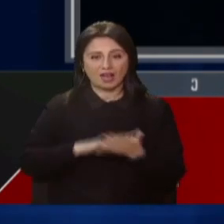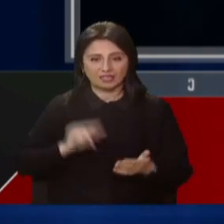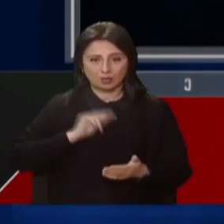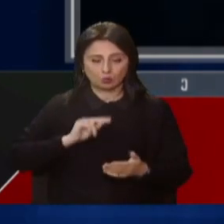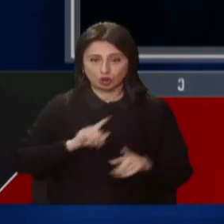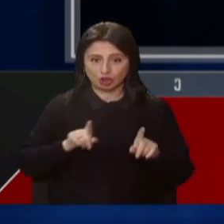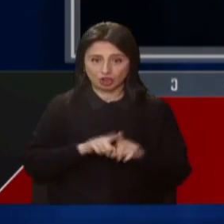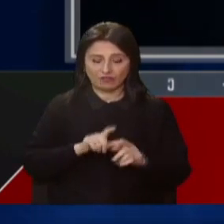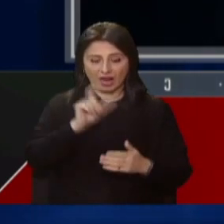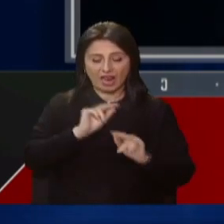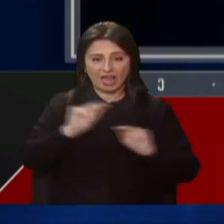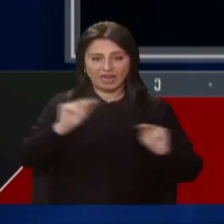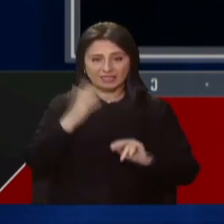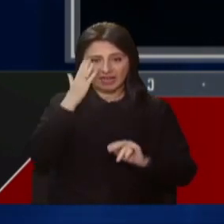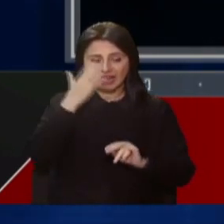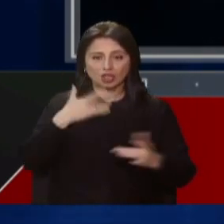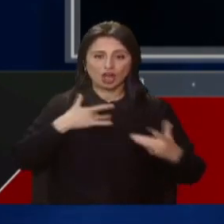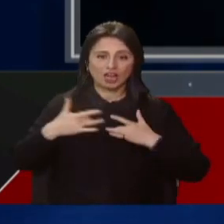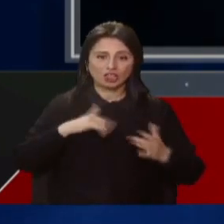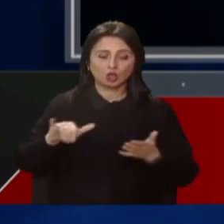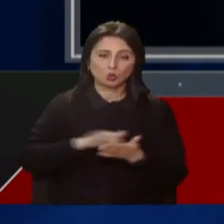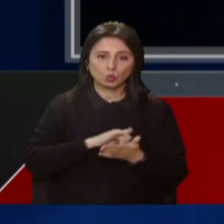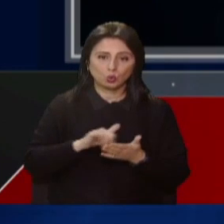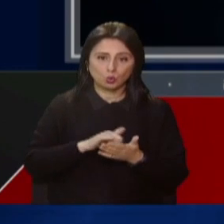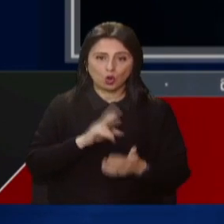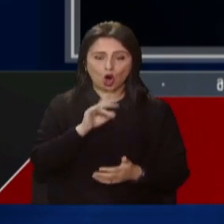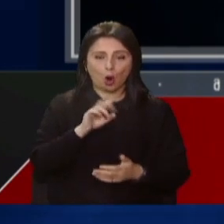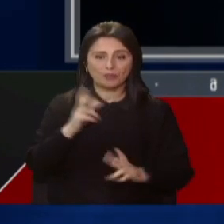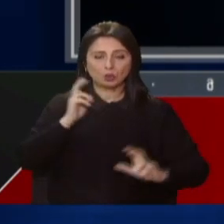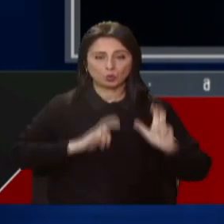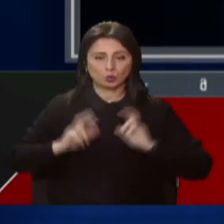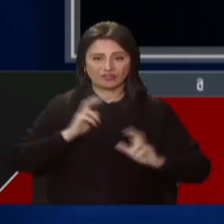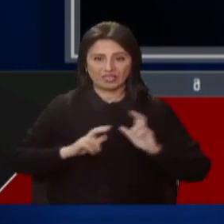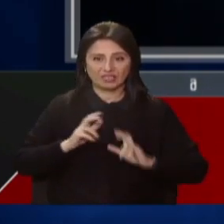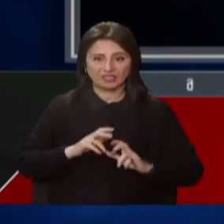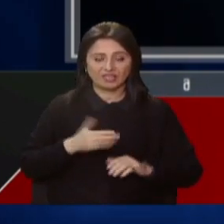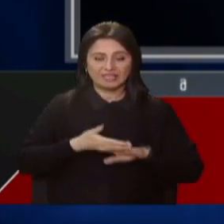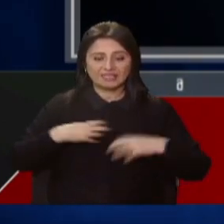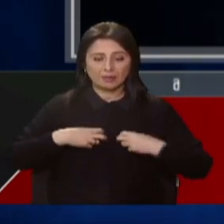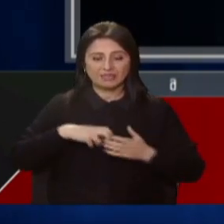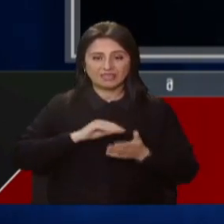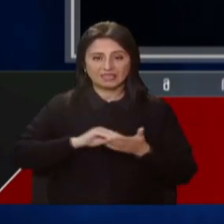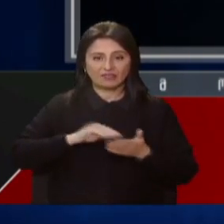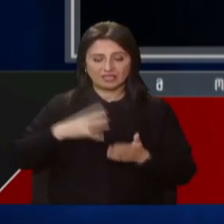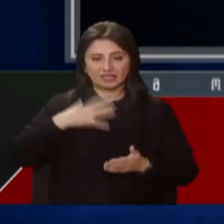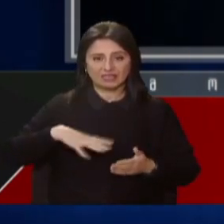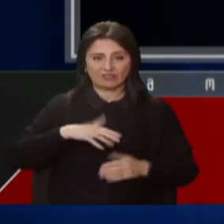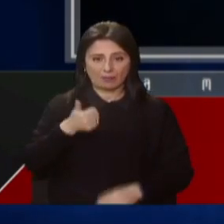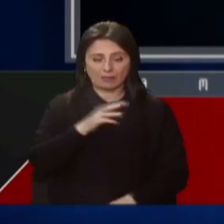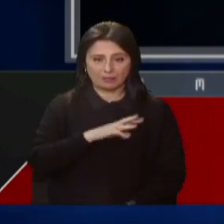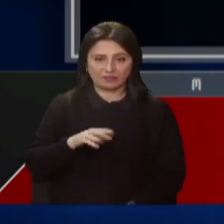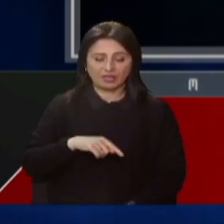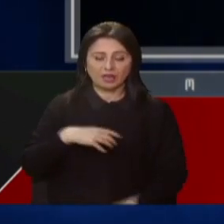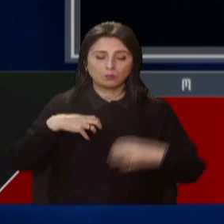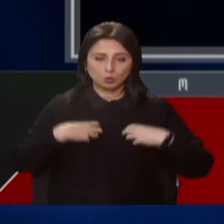მუშაობა. ასევე ლექციებს კითხულობდა კინორეჟისურაში ნიუ-იორკსა და კოლუმბიის უნივერსიტეტებში. სამძიმრის წერილს ავცერებს საქართველოს პრემიერი.